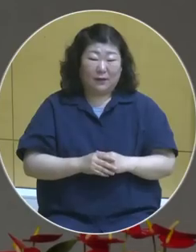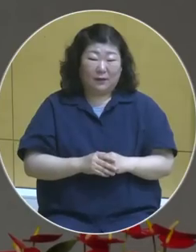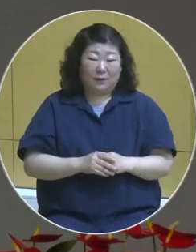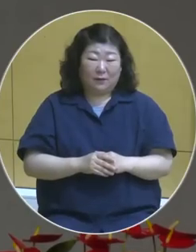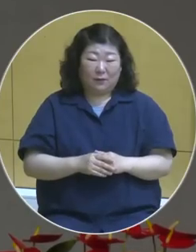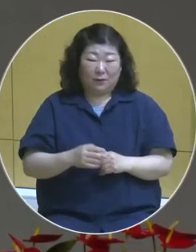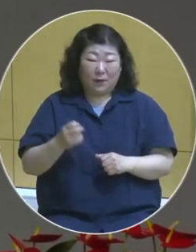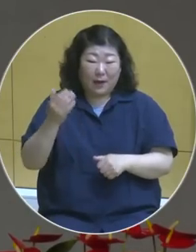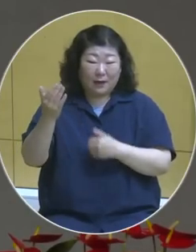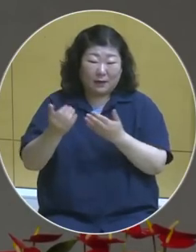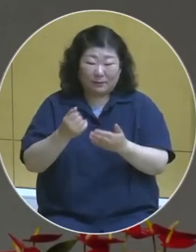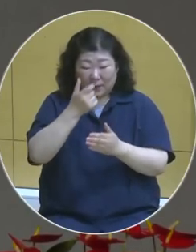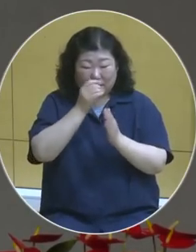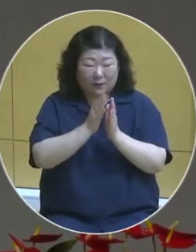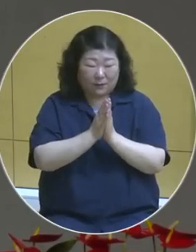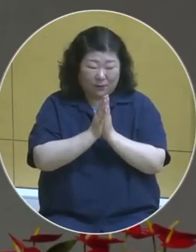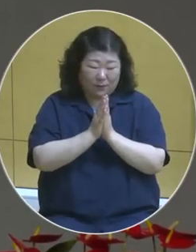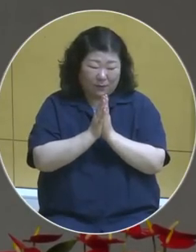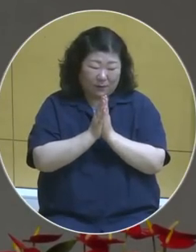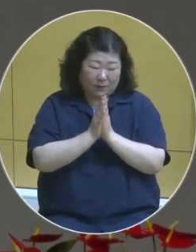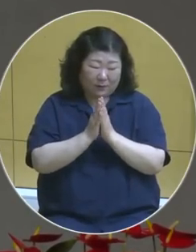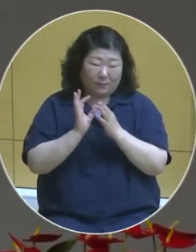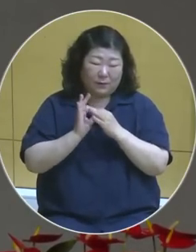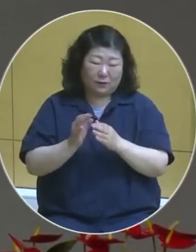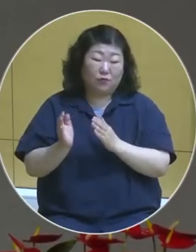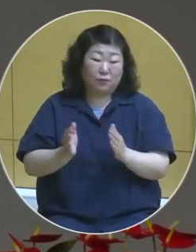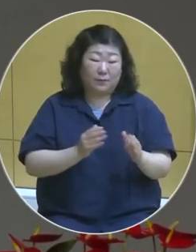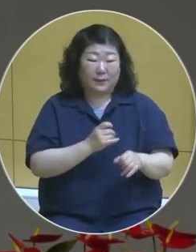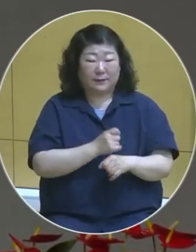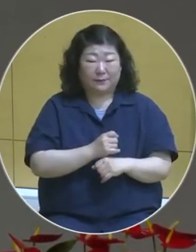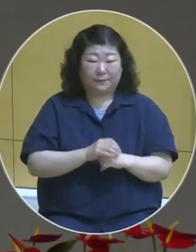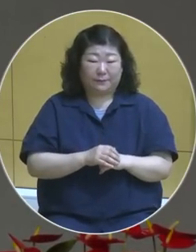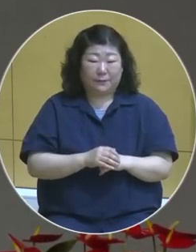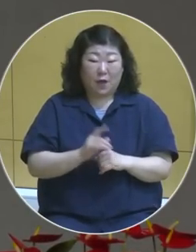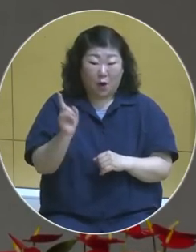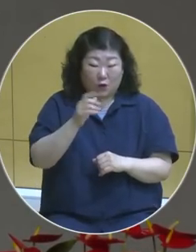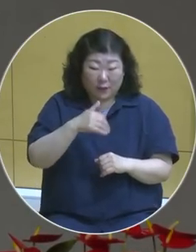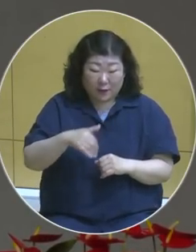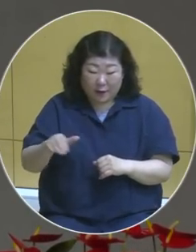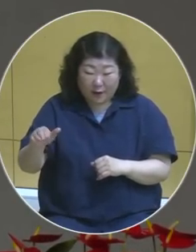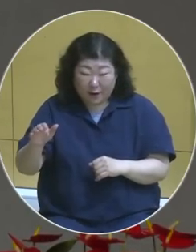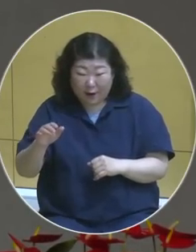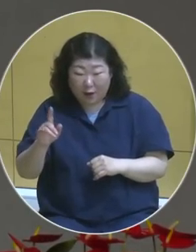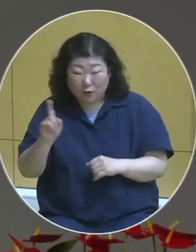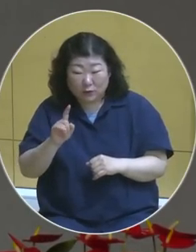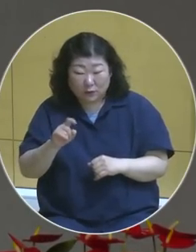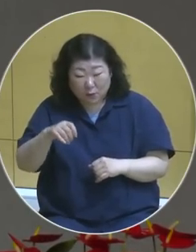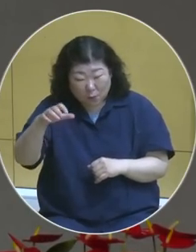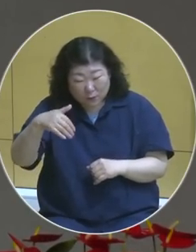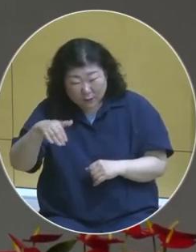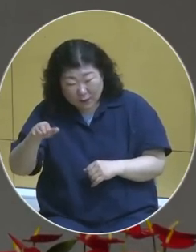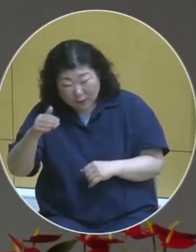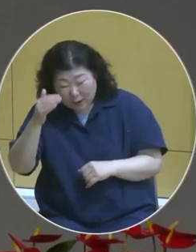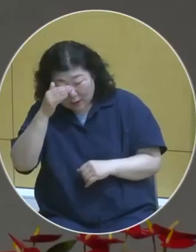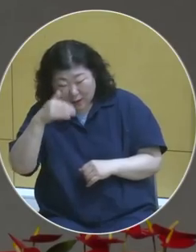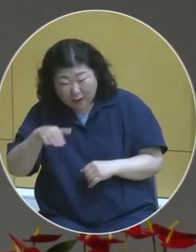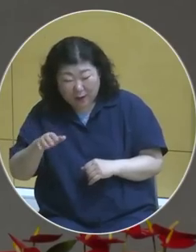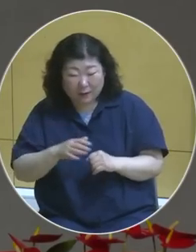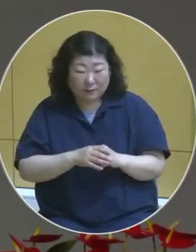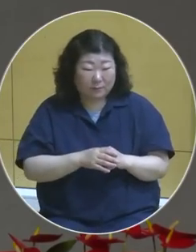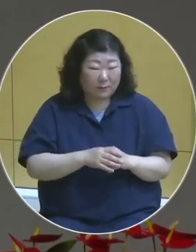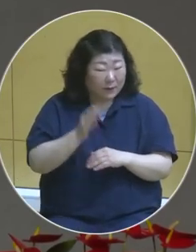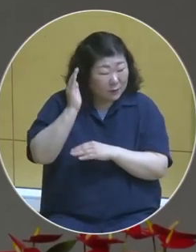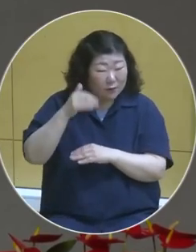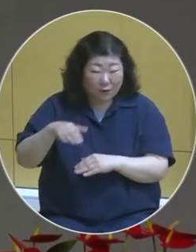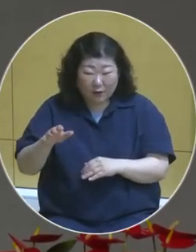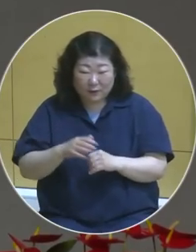그리고 하나님 앞에 기도하면서 준비하기 시작했어요. 그래서 어디를 가든, 제가 해외를 가든 그 다음에 국내를 가든, 제가 뭐 해외 가도 뭐 다른 데